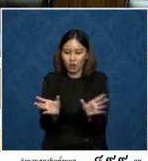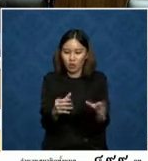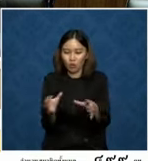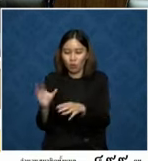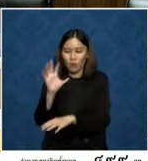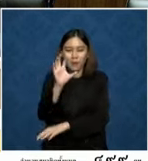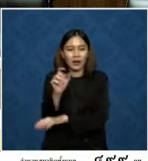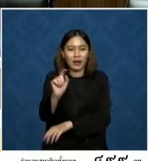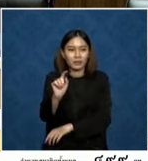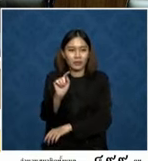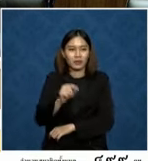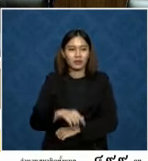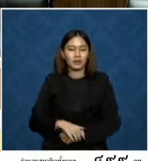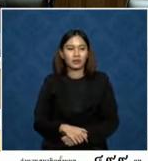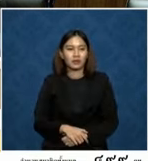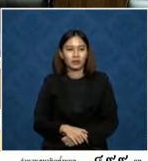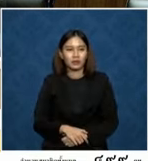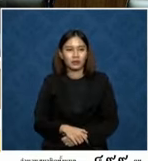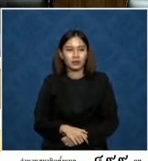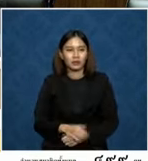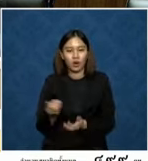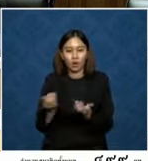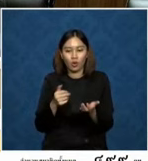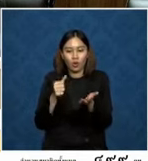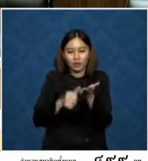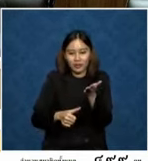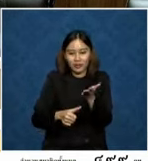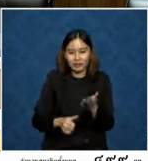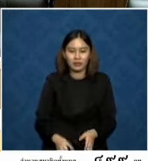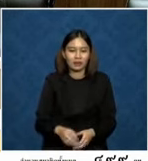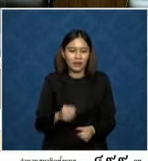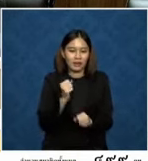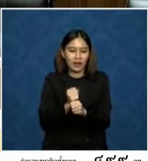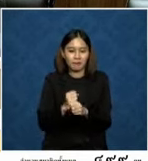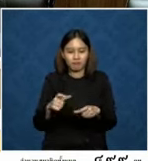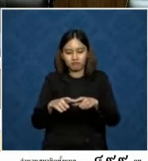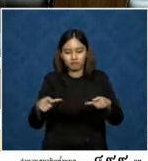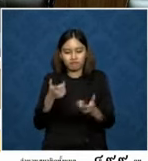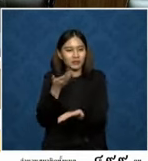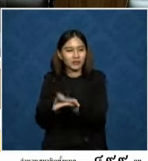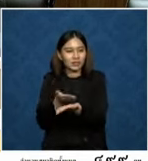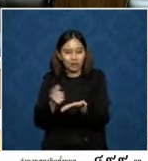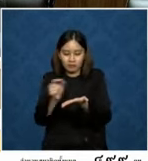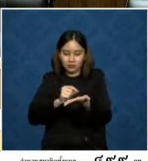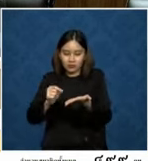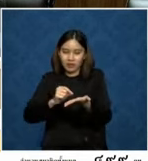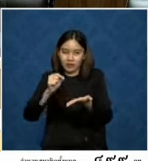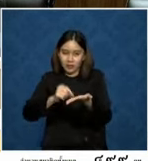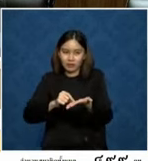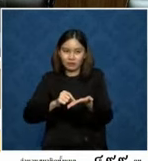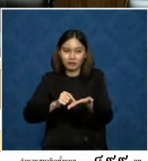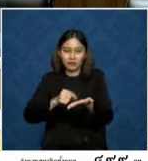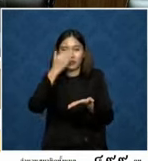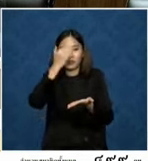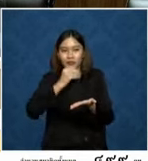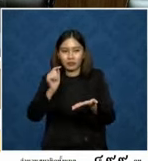คับให้ลูกหนี้ไปเปิดเช็คแล้วก็เขียนเช็คไว้เ